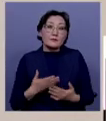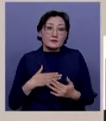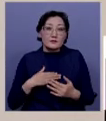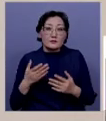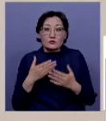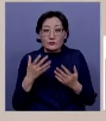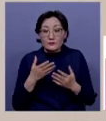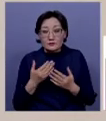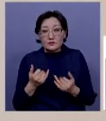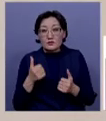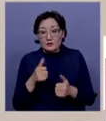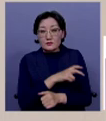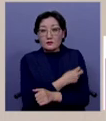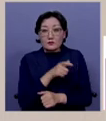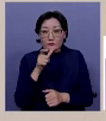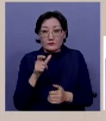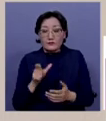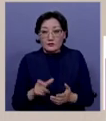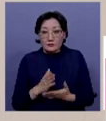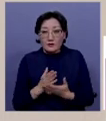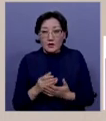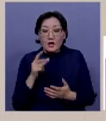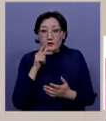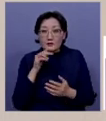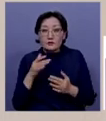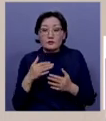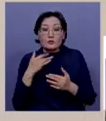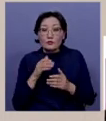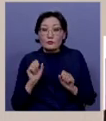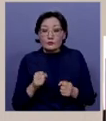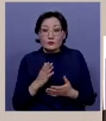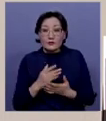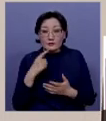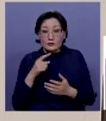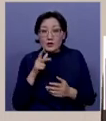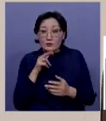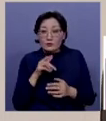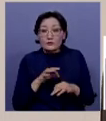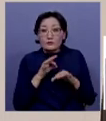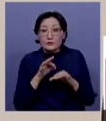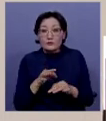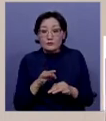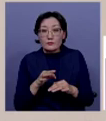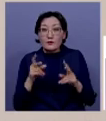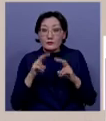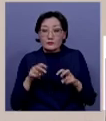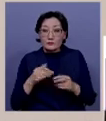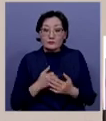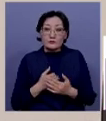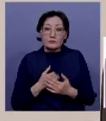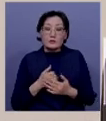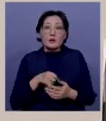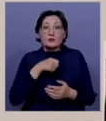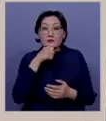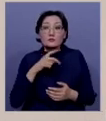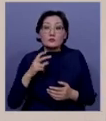бірақ та сонда да Кореяда көп мүмкіндік бар дейді ғой, сондықтан да сол Кореяға барып інжудайымызды көрсетсек па деп едік. Үлкен қызды да